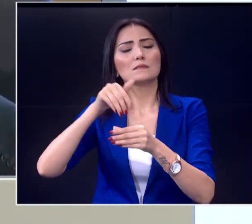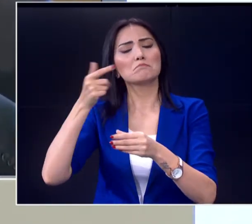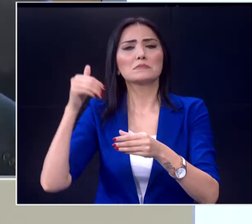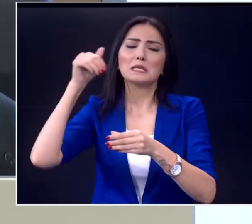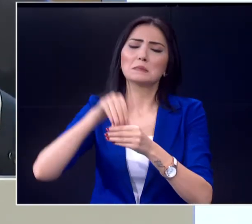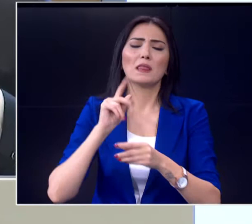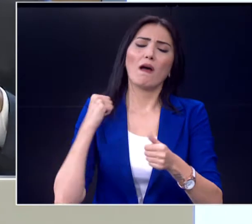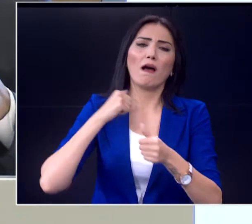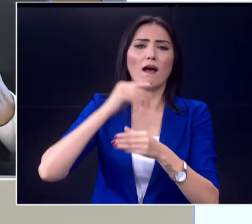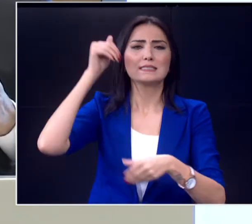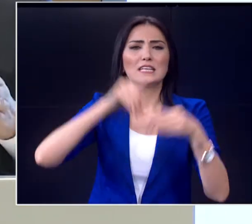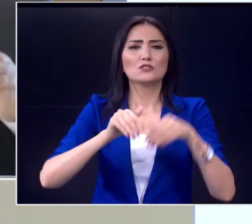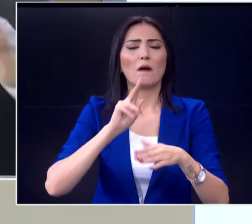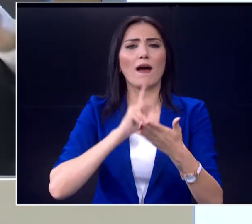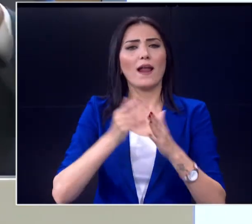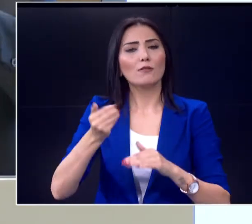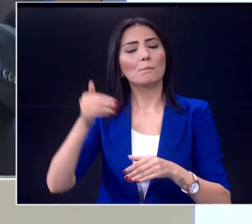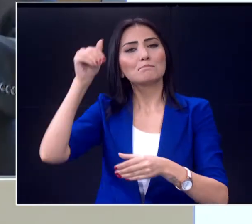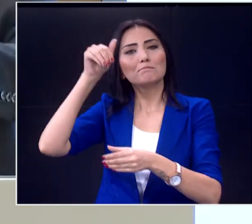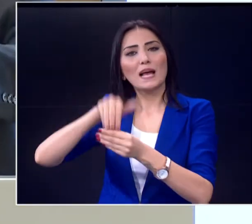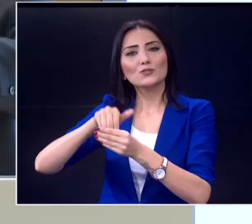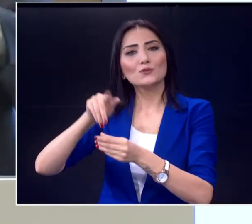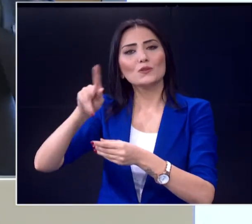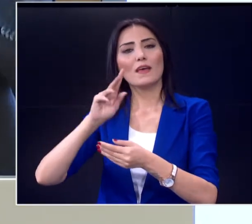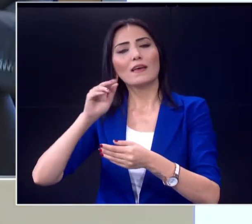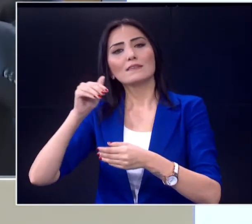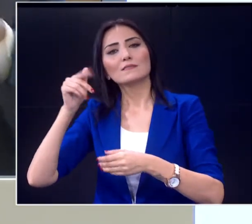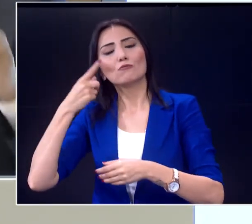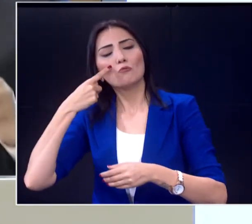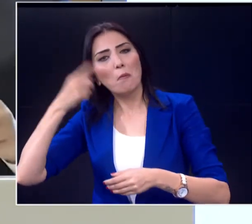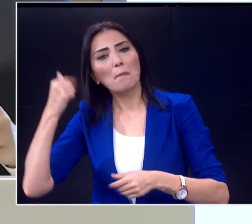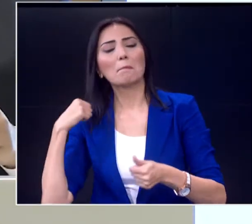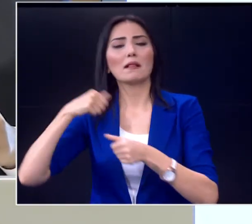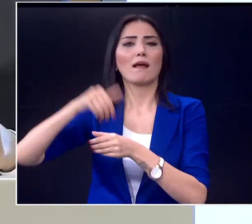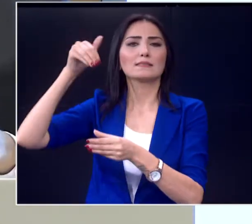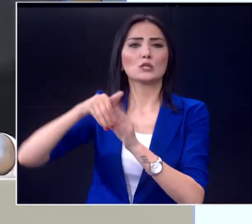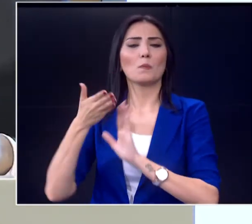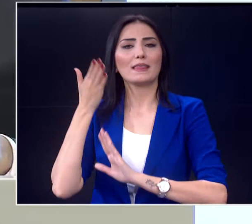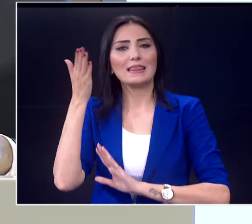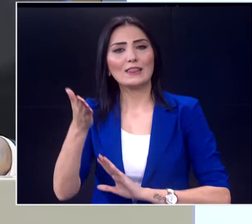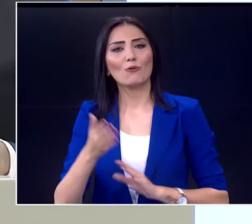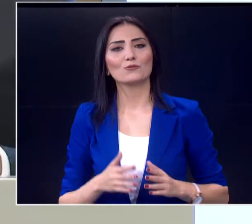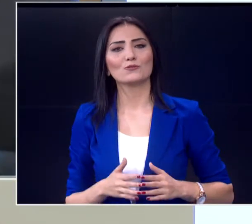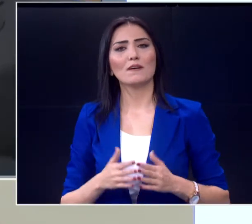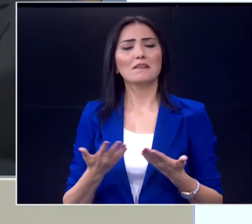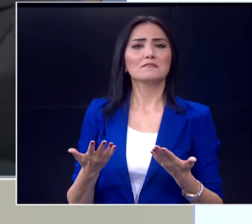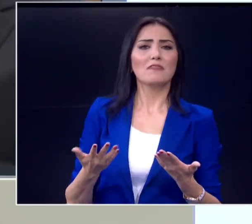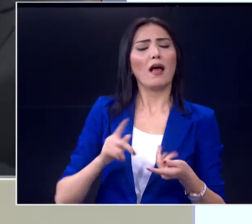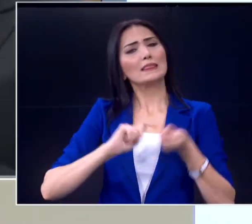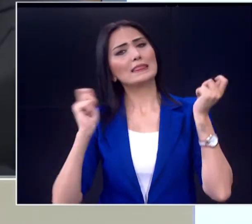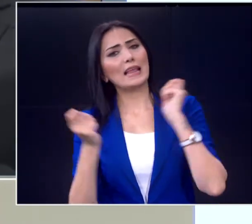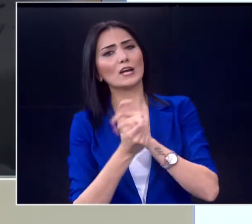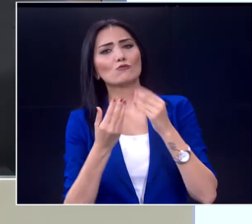alıyor. Hop, meclis de seçime gidiyor, Cumhurbaşkanı da seçime gidiyor. Veya tersi